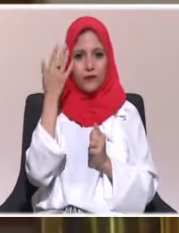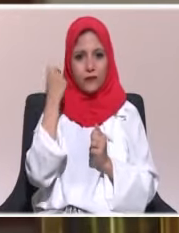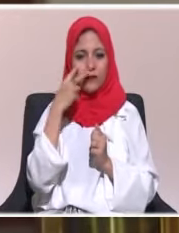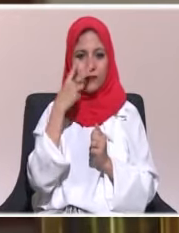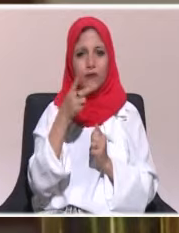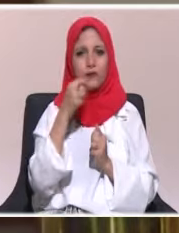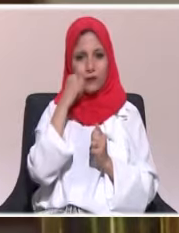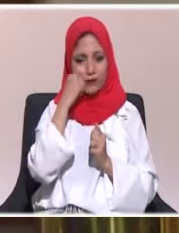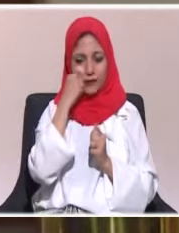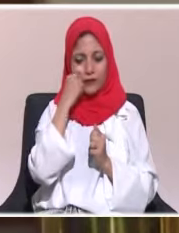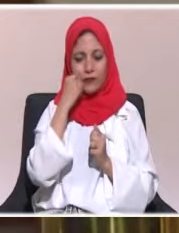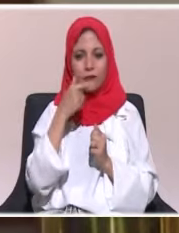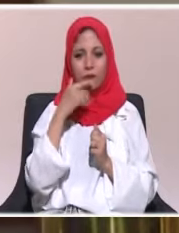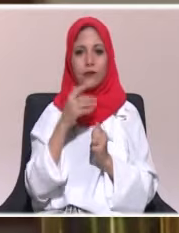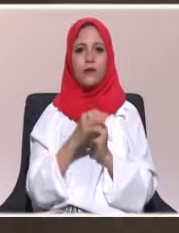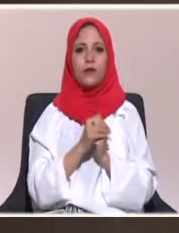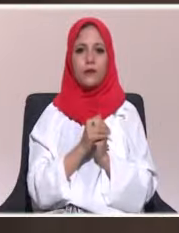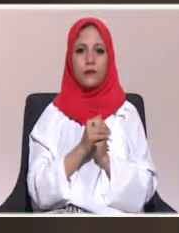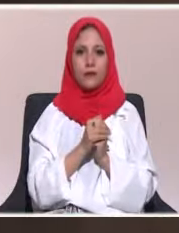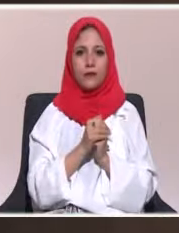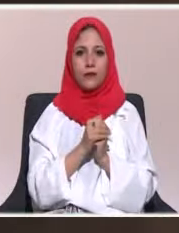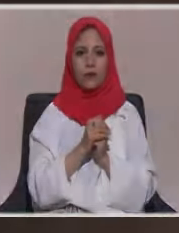واحد من الناس في محافظة الغربية.